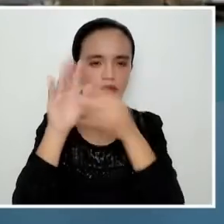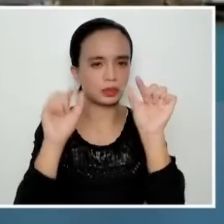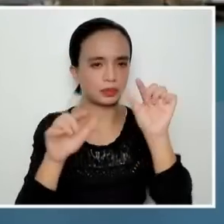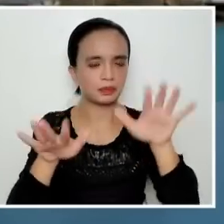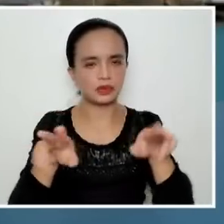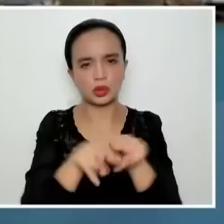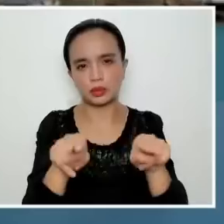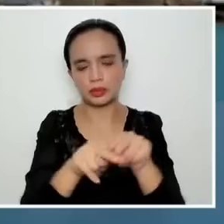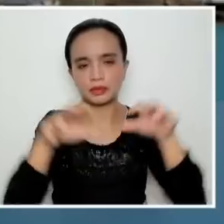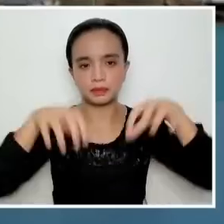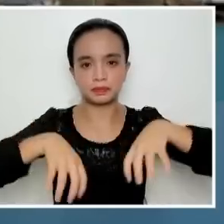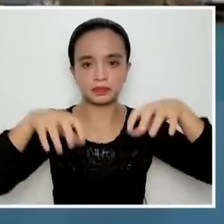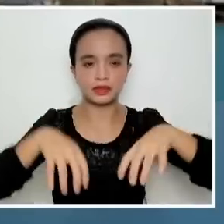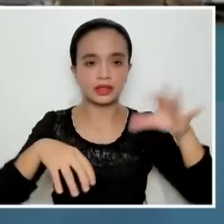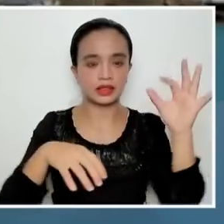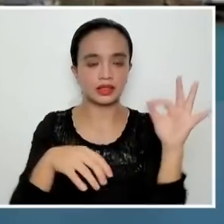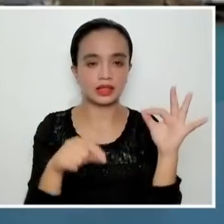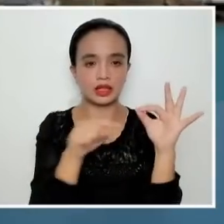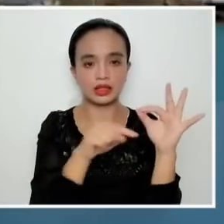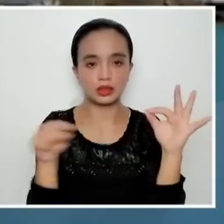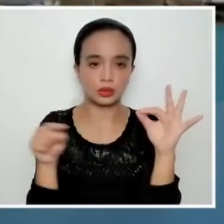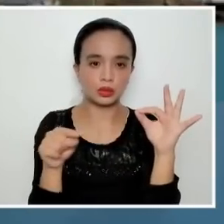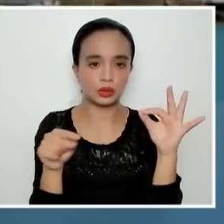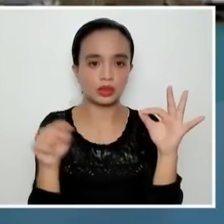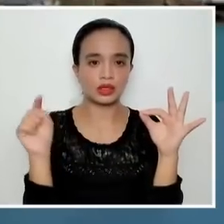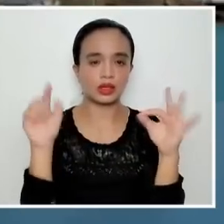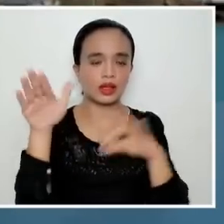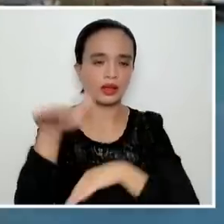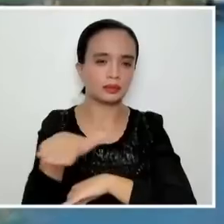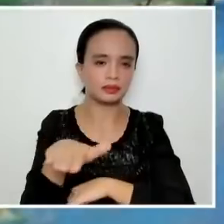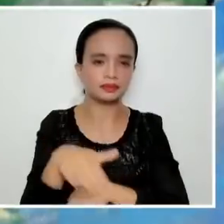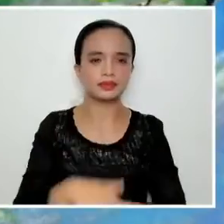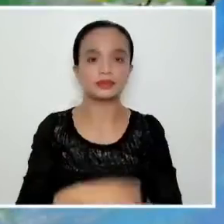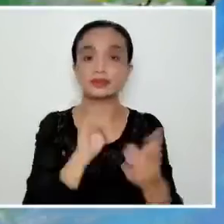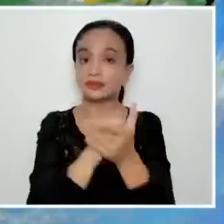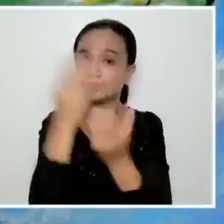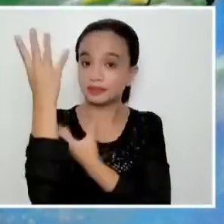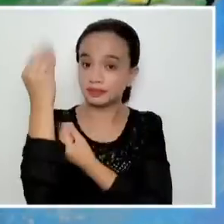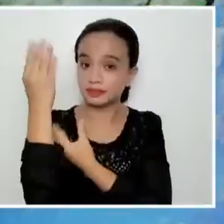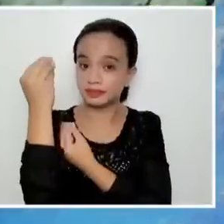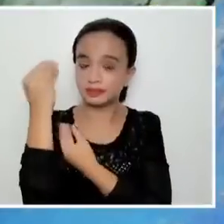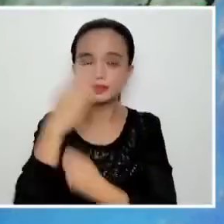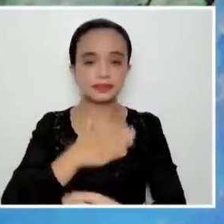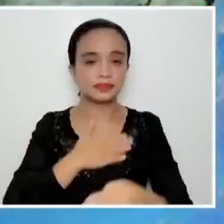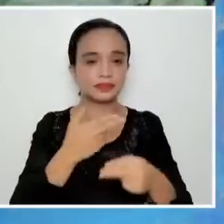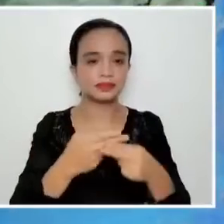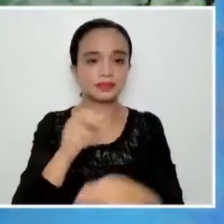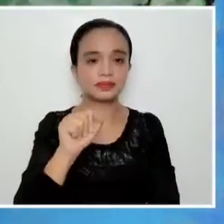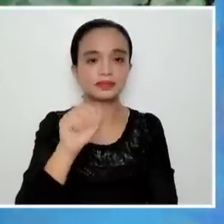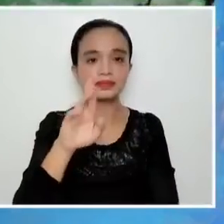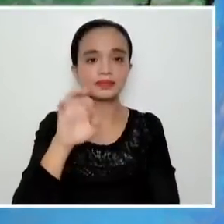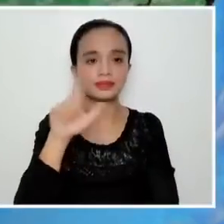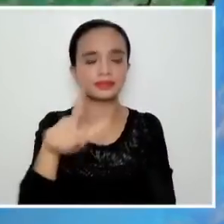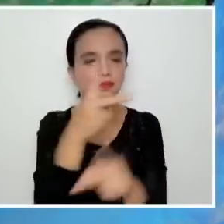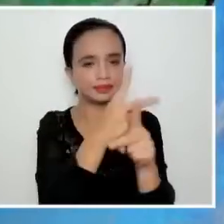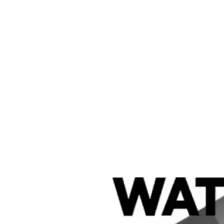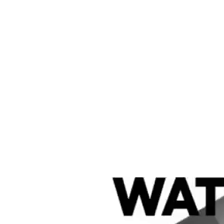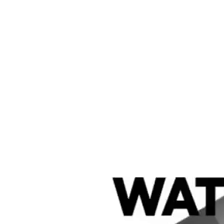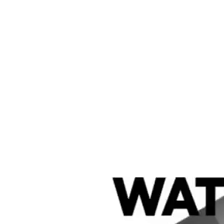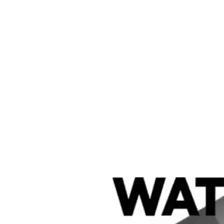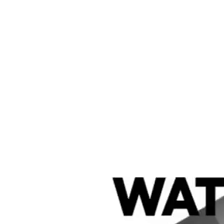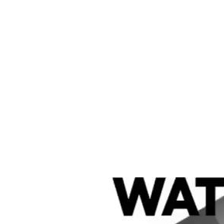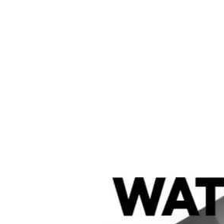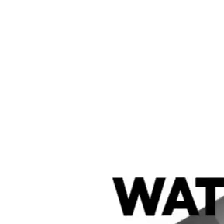po, alas 9 ng umaga at bandang hapon. Yan po ang update sa lagay ng panahon. Ako po si Ariel Rojas. Ingat, kapamilya!